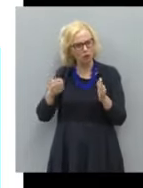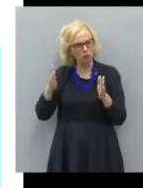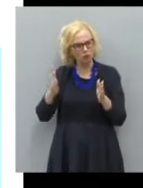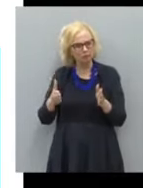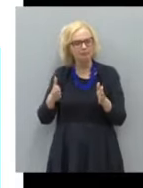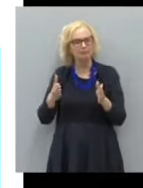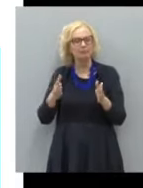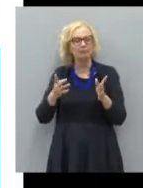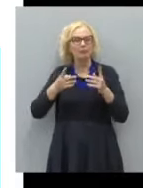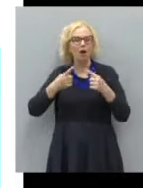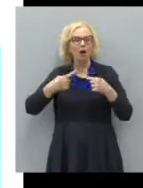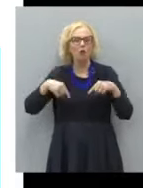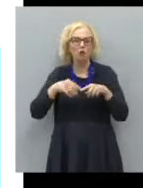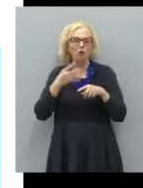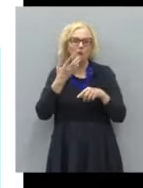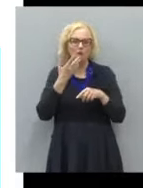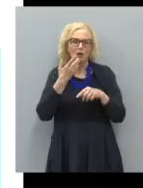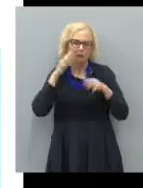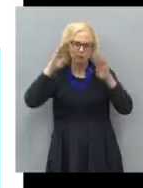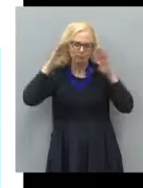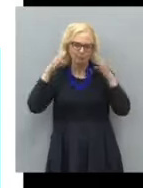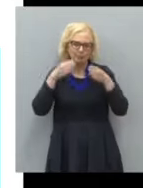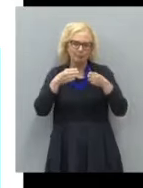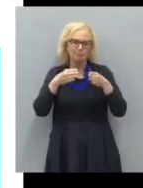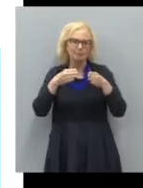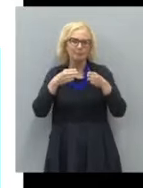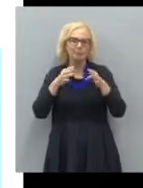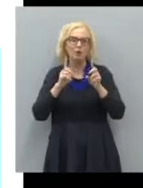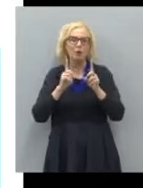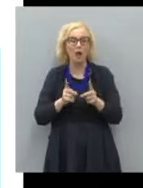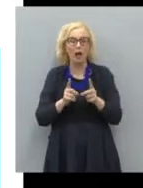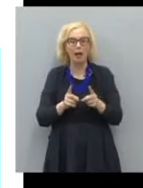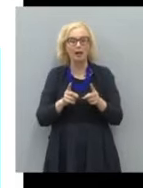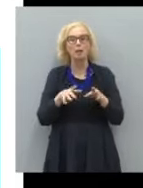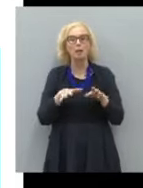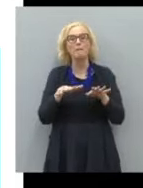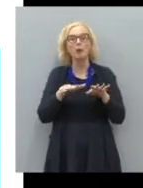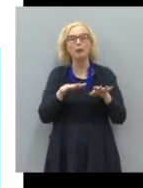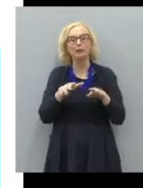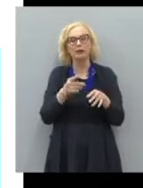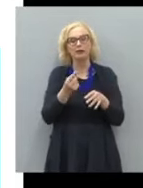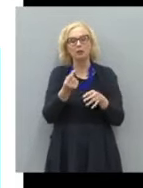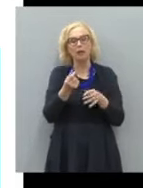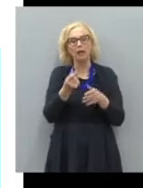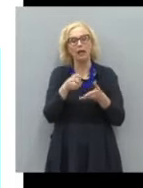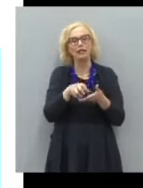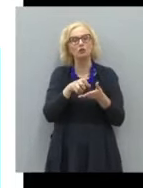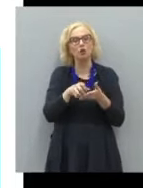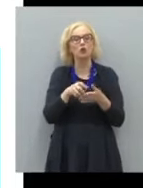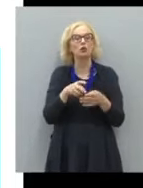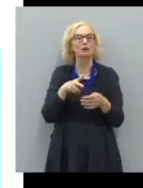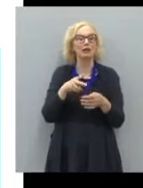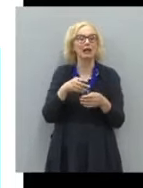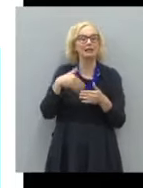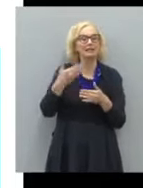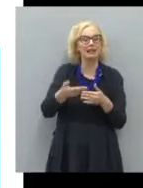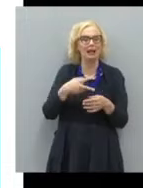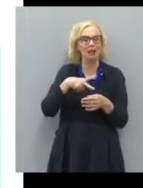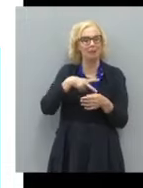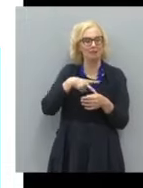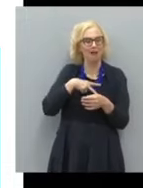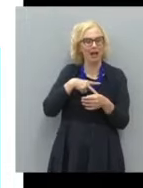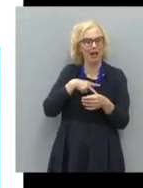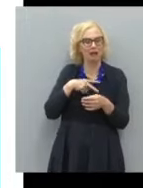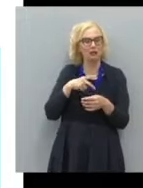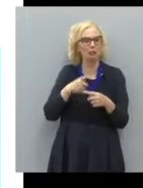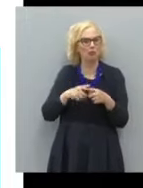come punto e focus di attenzione alla mobilitazione anche delle risorse esterne private degli operatori istituzionali ma